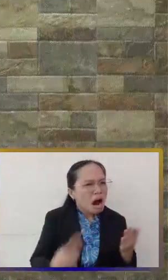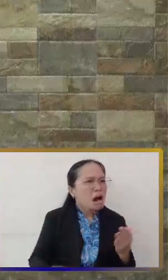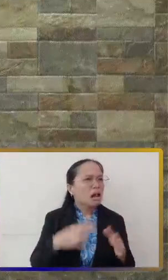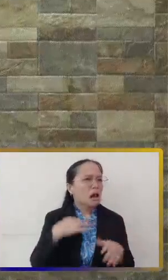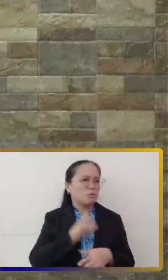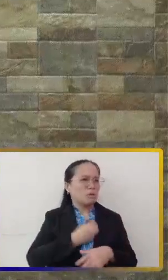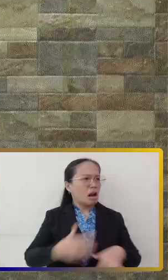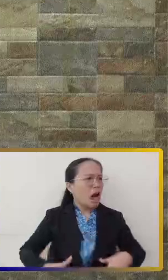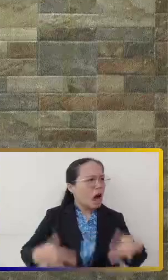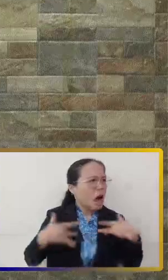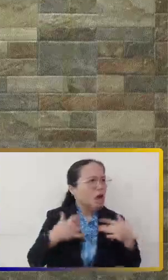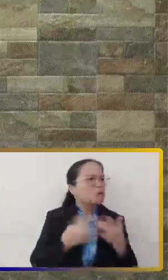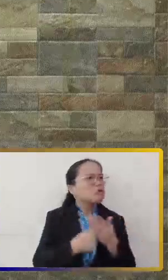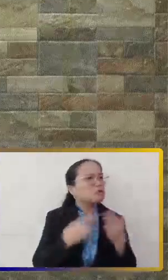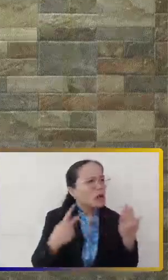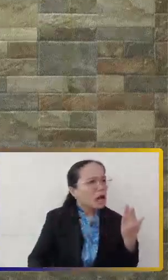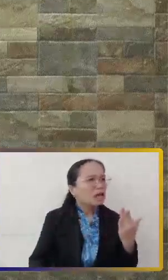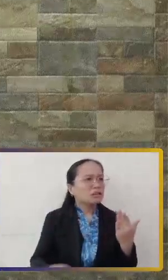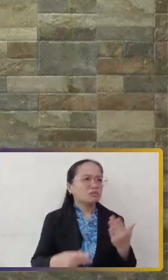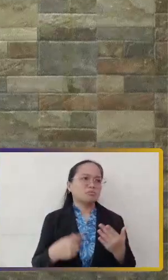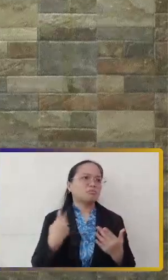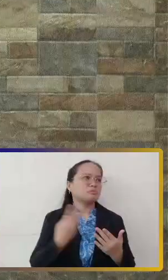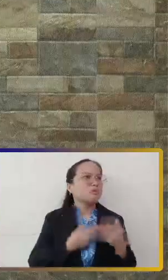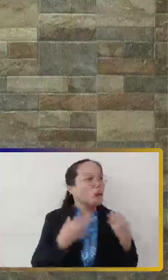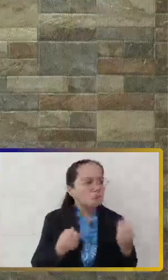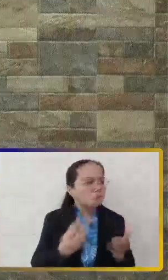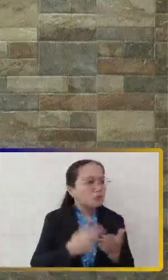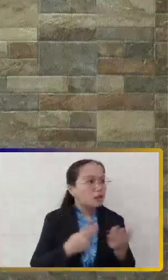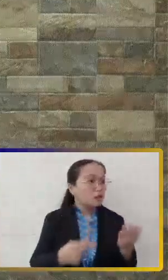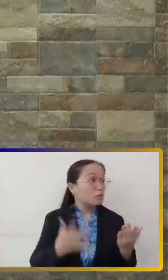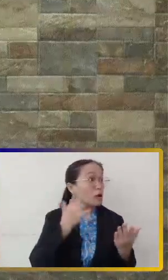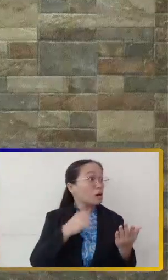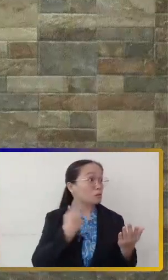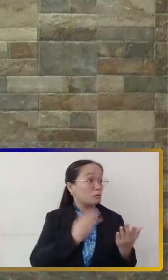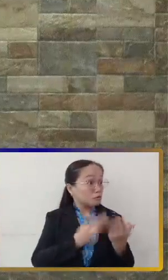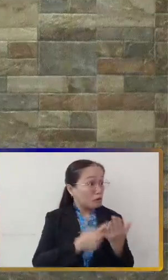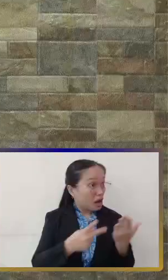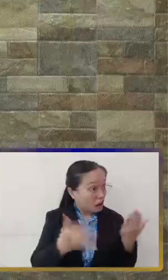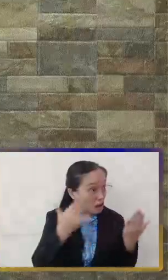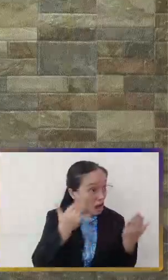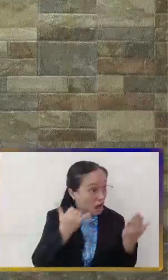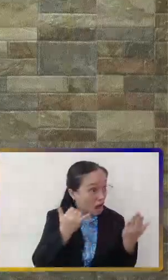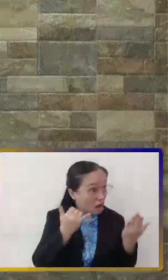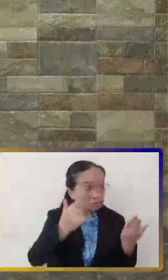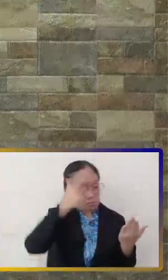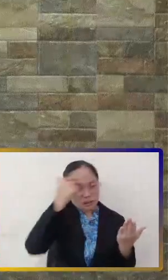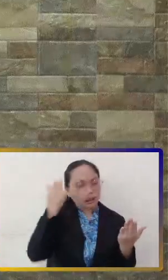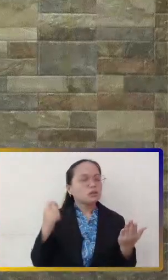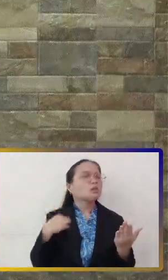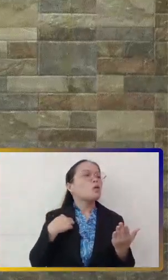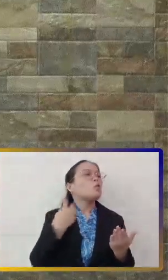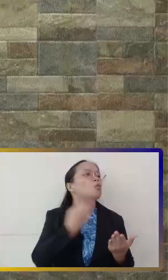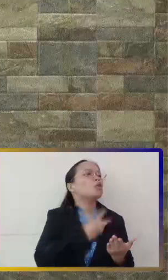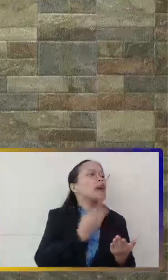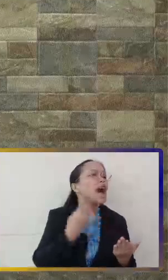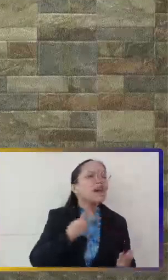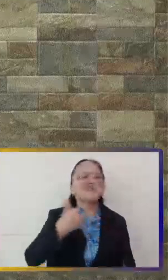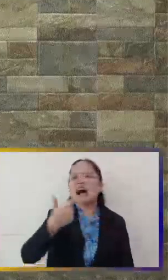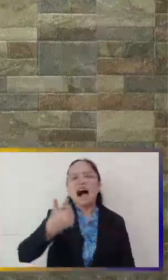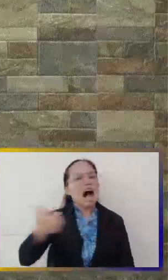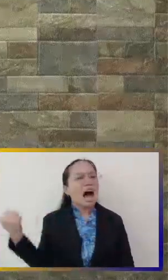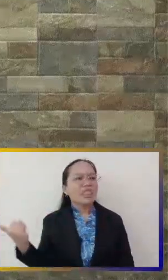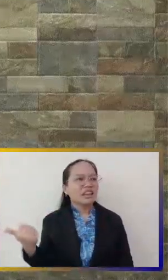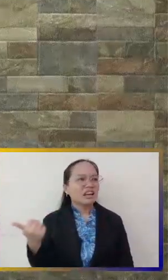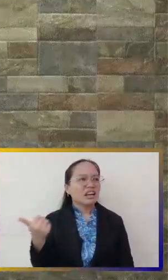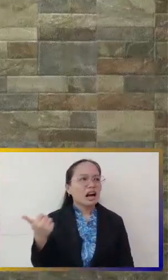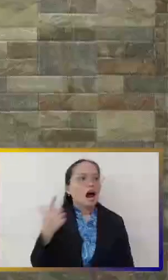buhabagsak, we fail. You see, kaya po tayo buhabagsak, mga kapatid, sapagkat meron tayong iba pang